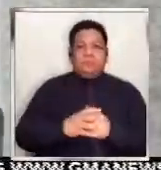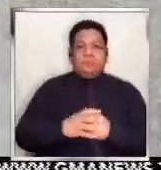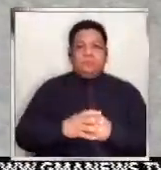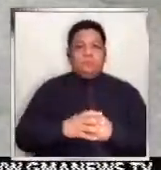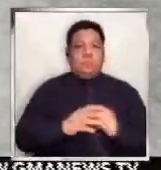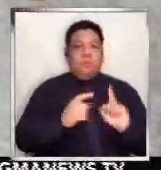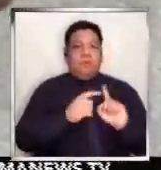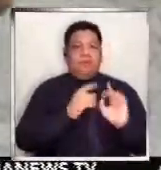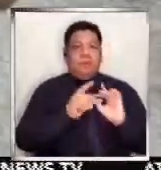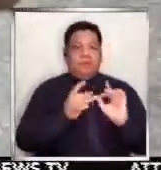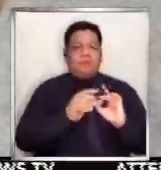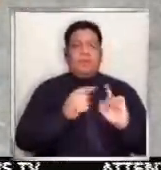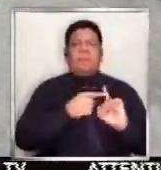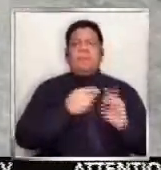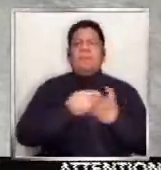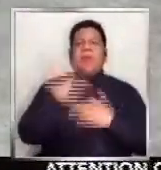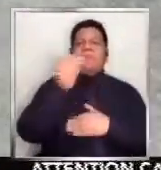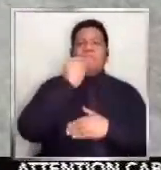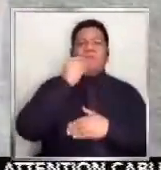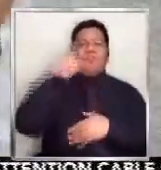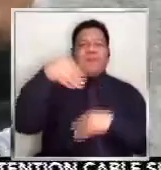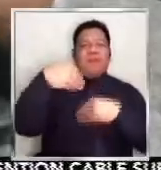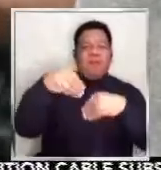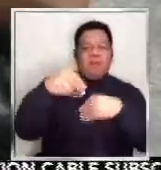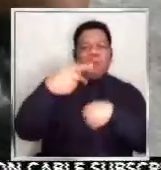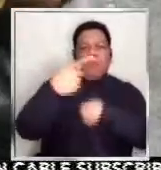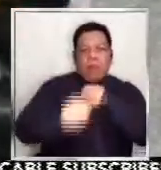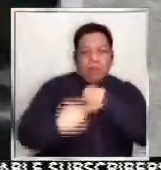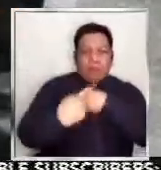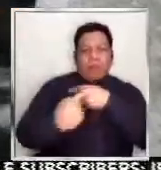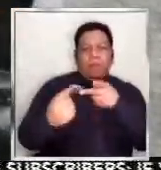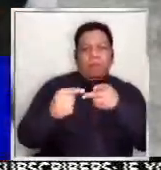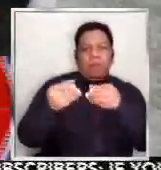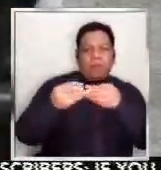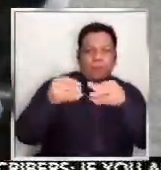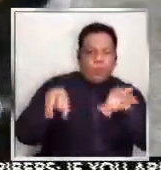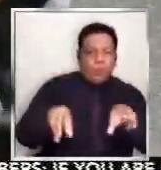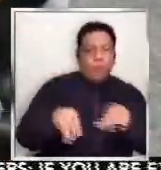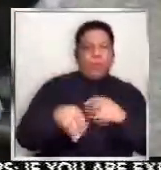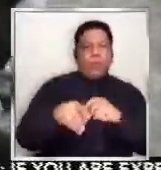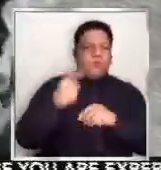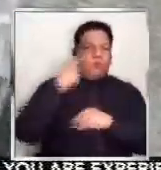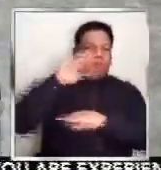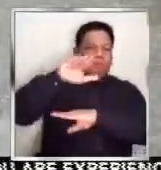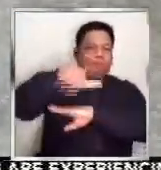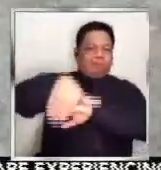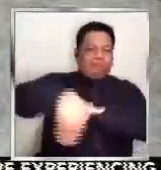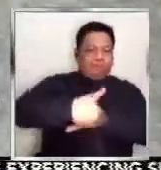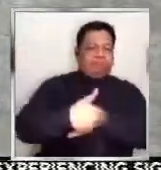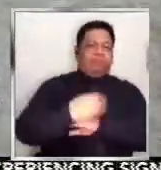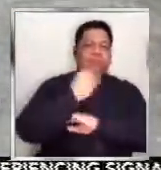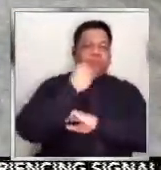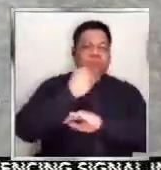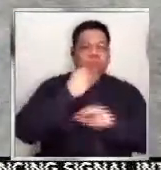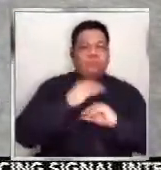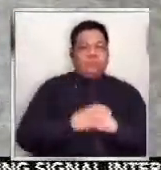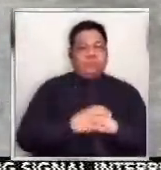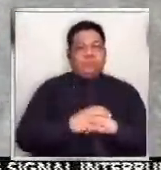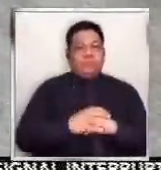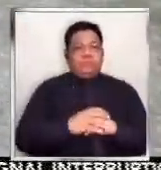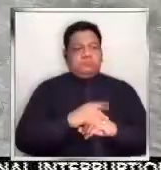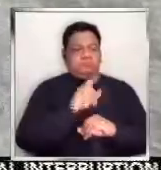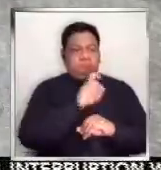dyan sa palengke, pandisalit vlog, para hanggang mamayang gabi. Bakit hindi pa kami lumikas?